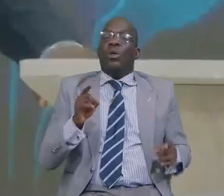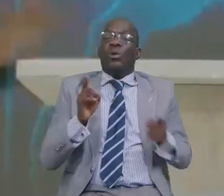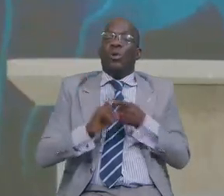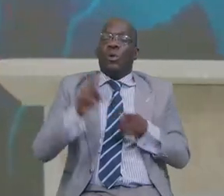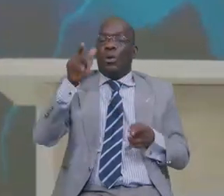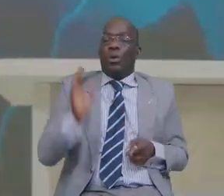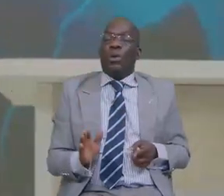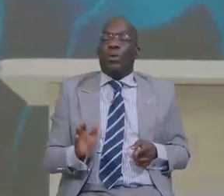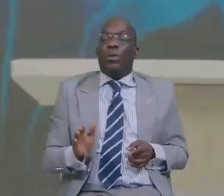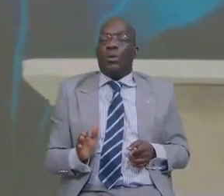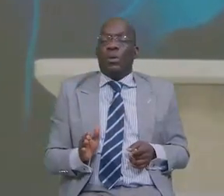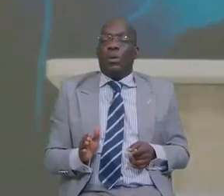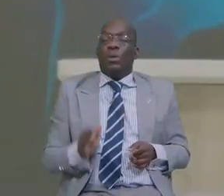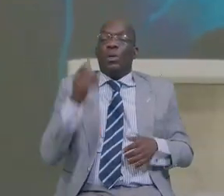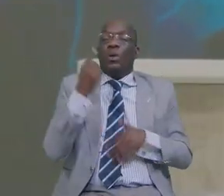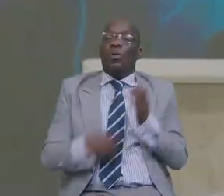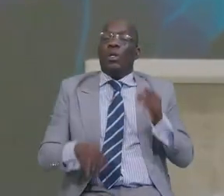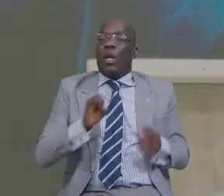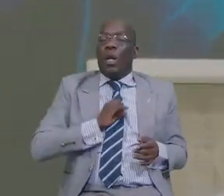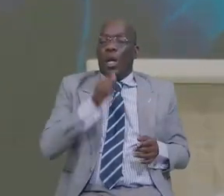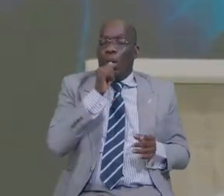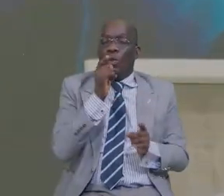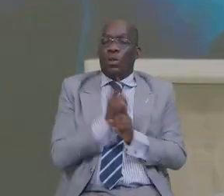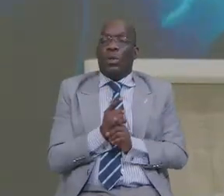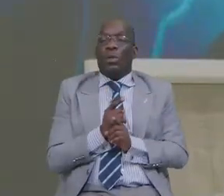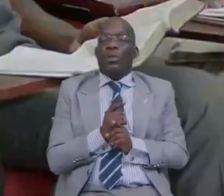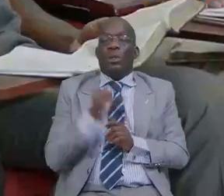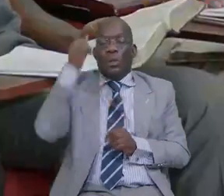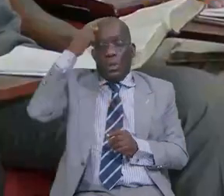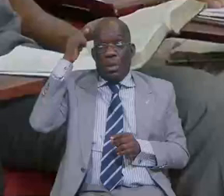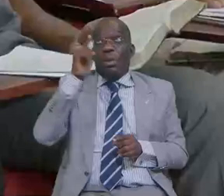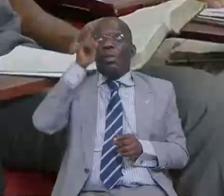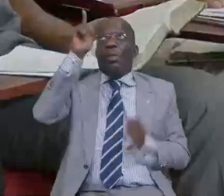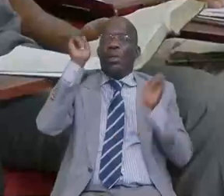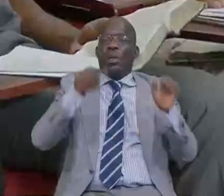verbalement, ces écritures, ce à quoi je pense, il peut le